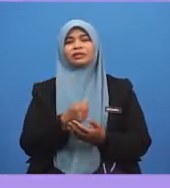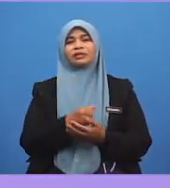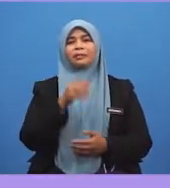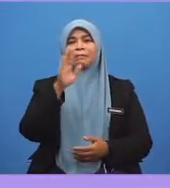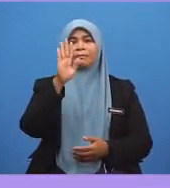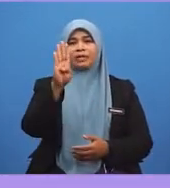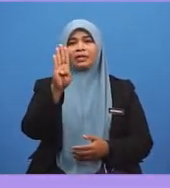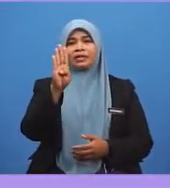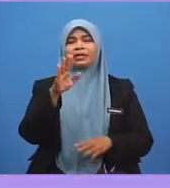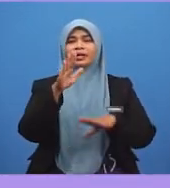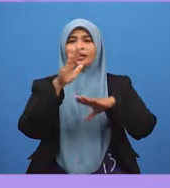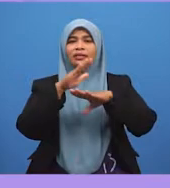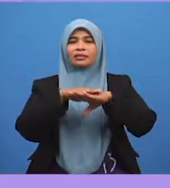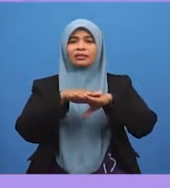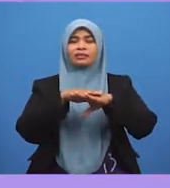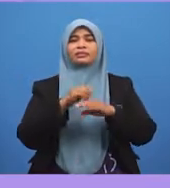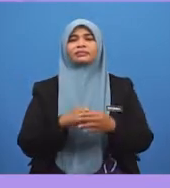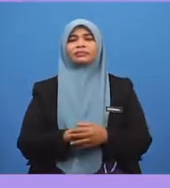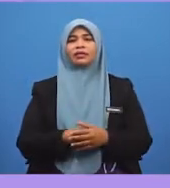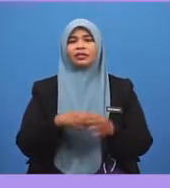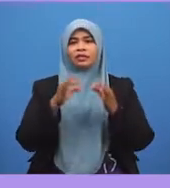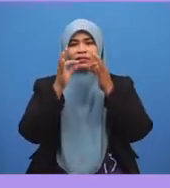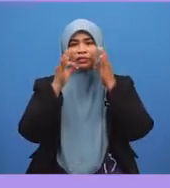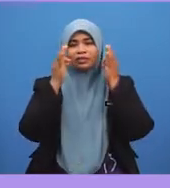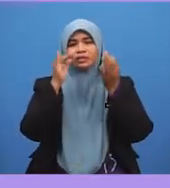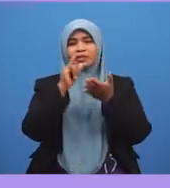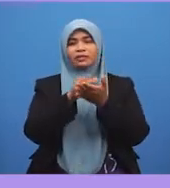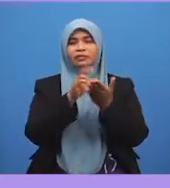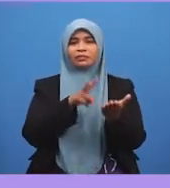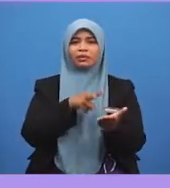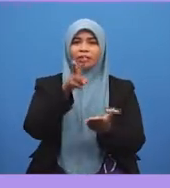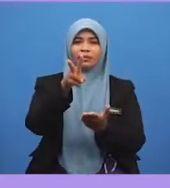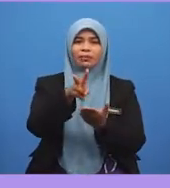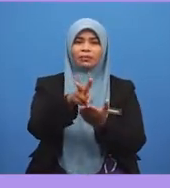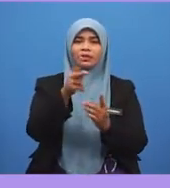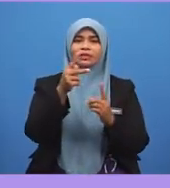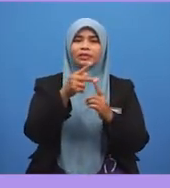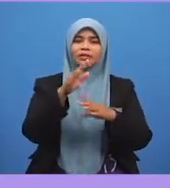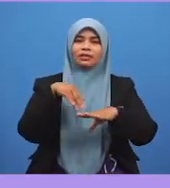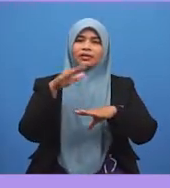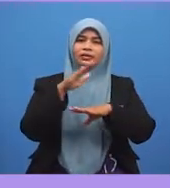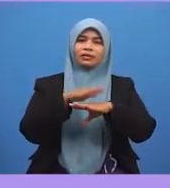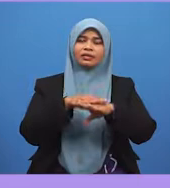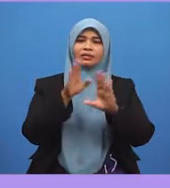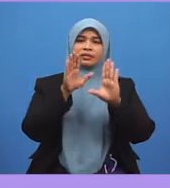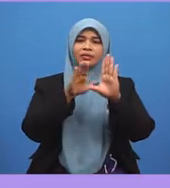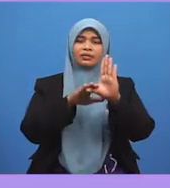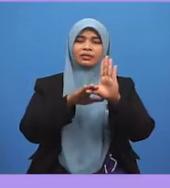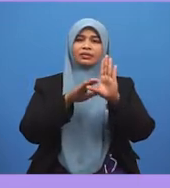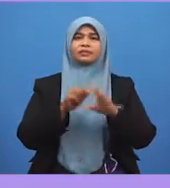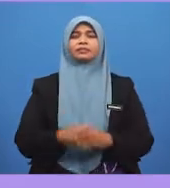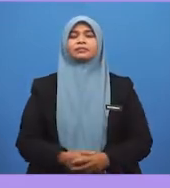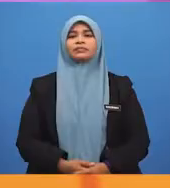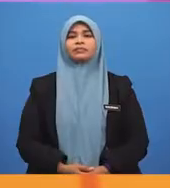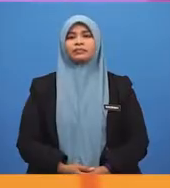B. Atas. Kucing itu melompat ke atas kerusi.